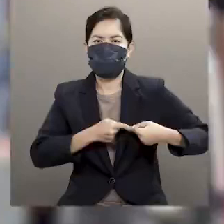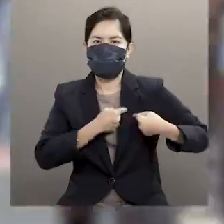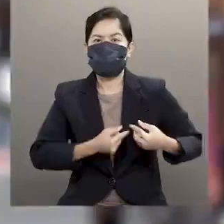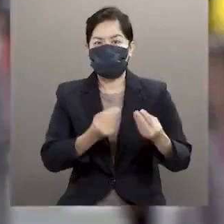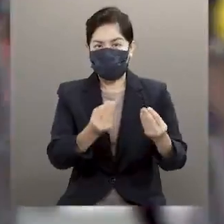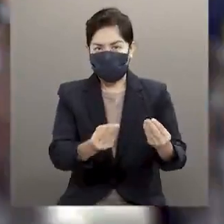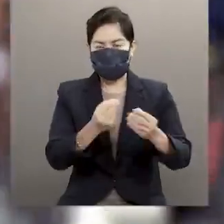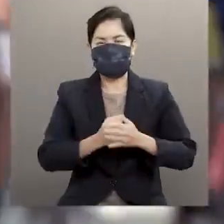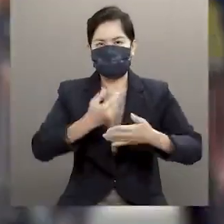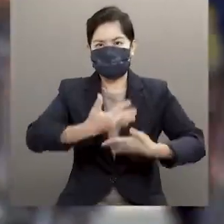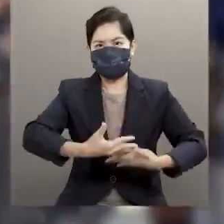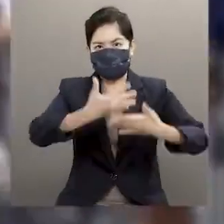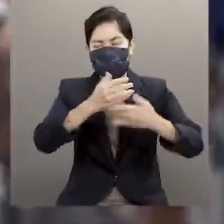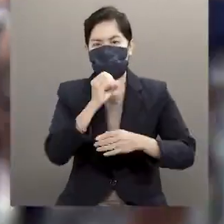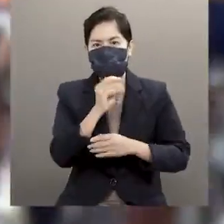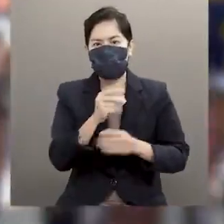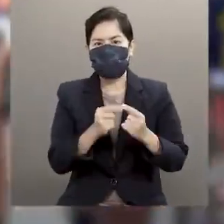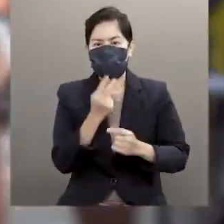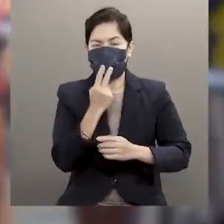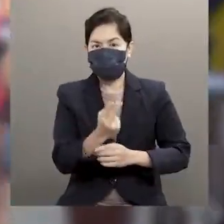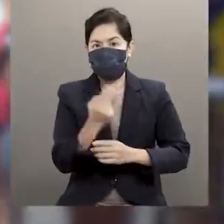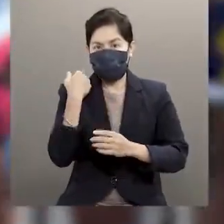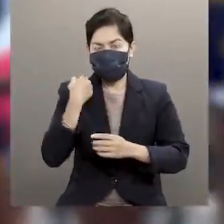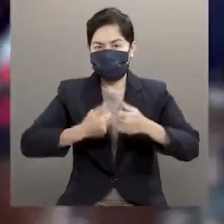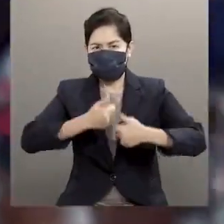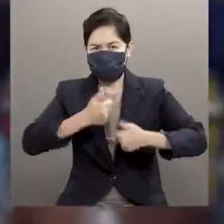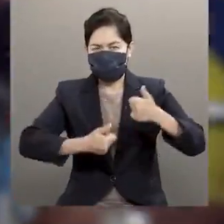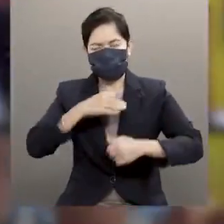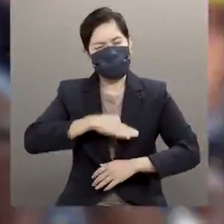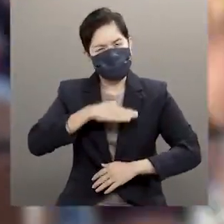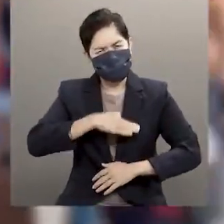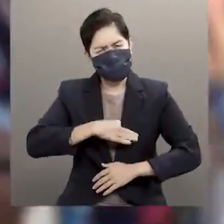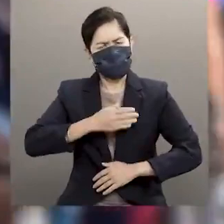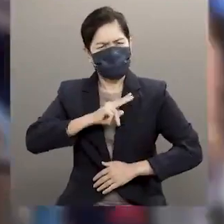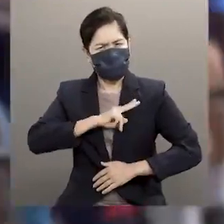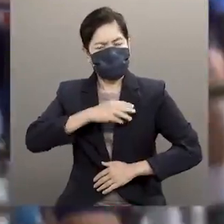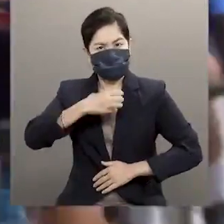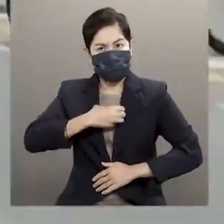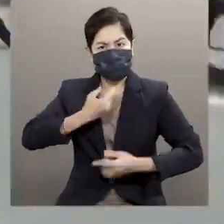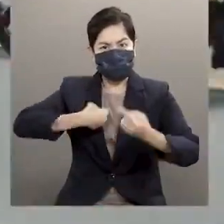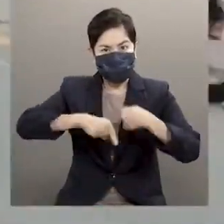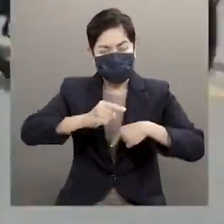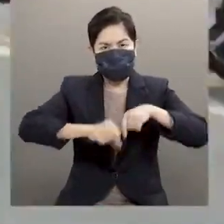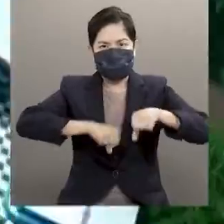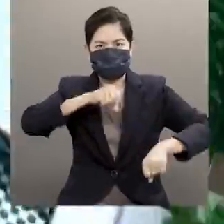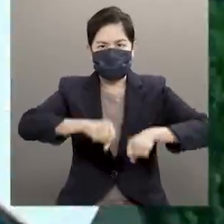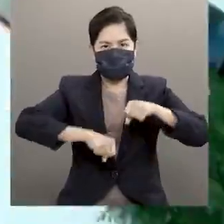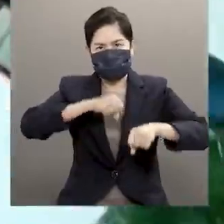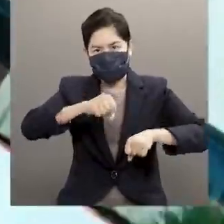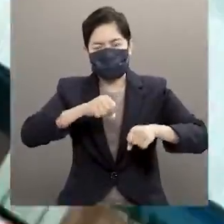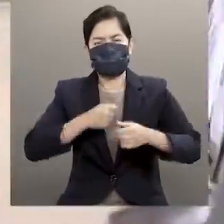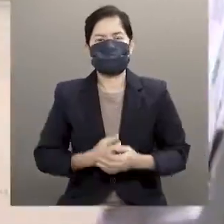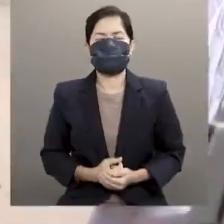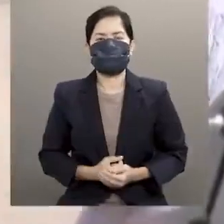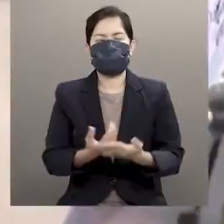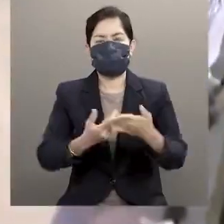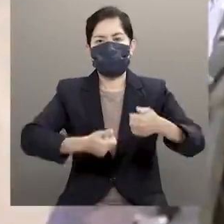เห็นก็บอกว่าดูการถ่ายทาสดแล้ว ได้แงบนดาลใจ ออกมาคยจากอิยานเพื่สุขภาพบ้างโทษมากคร 300 เพสุทายครั ต